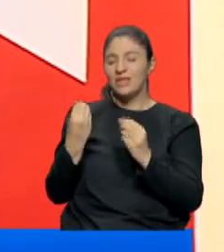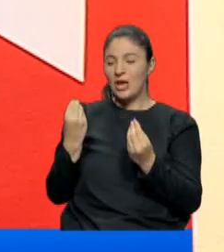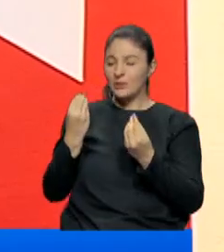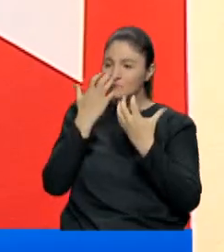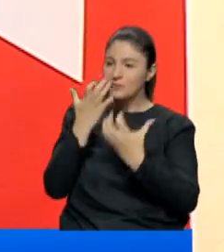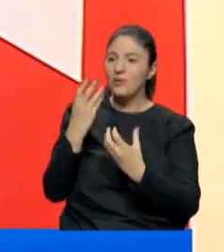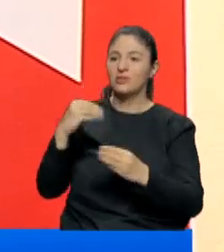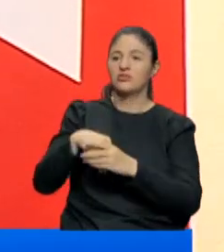iyileştirilmesi için çalışmaya